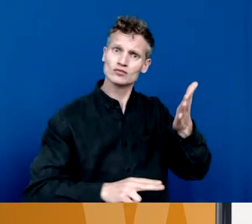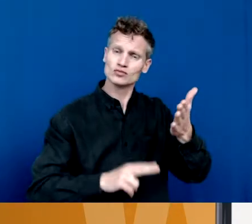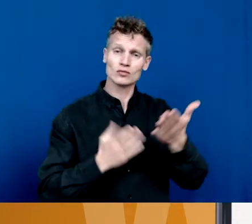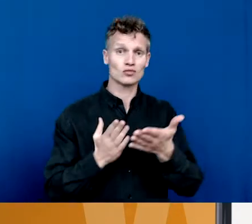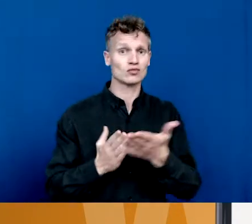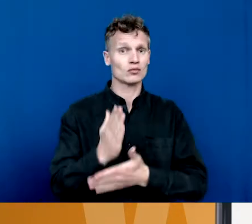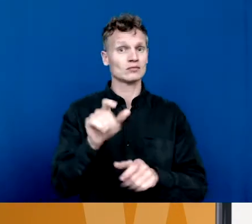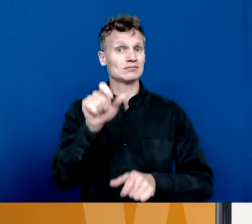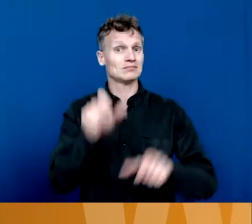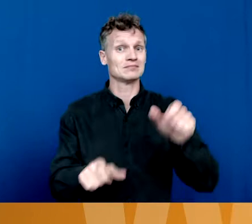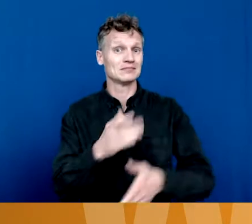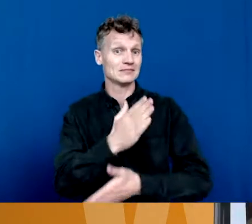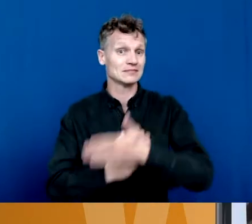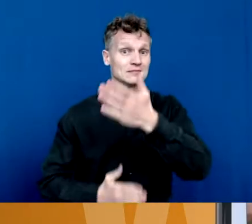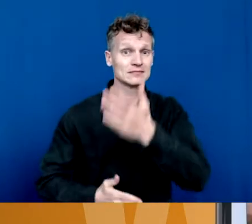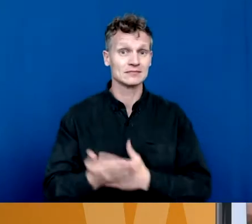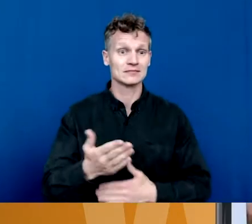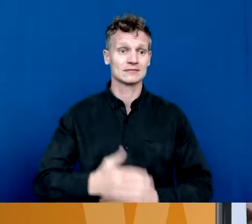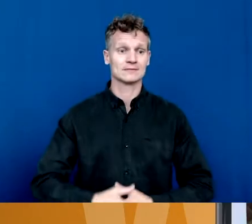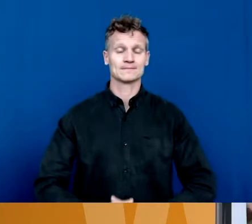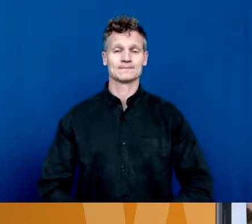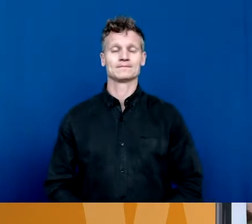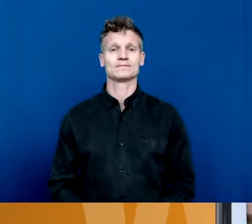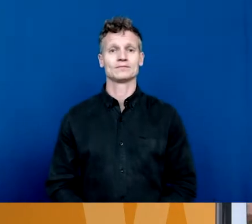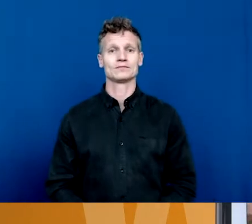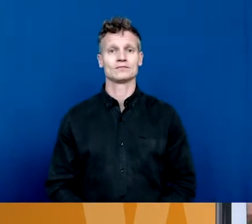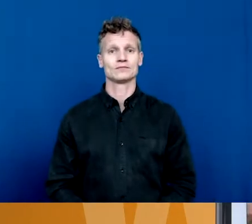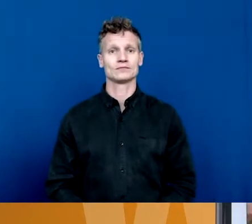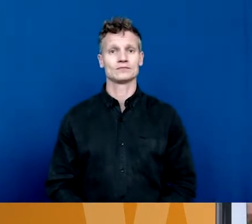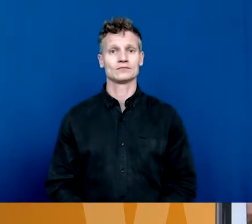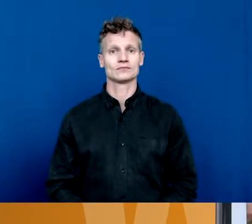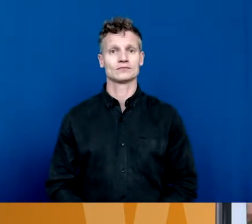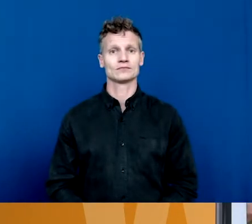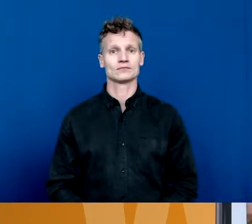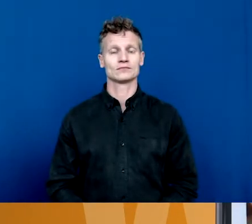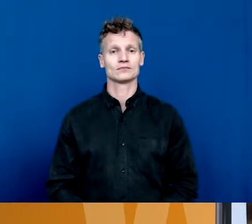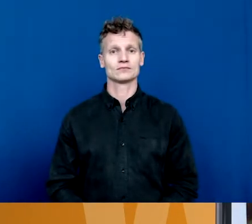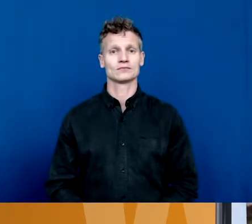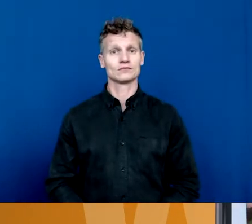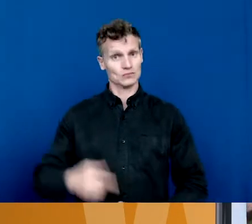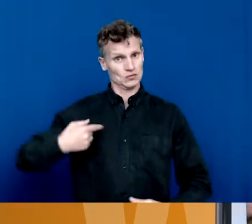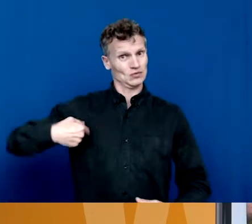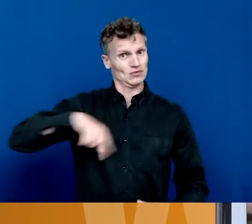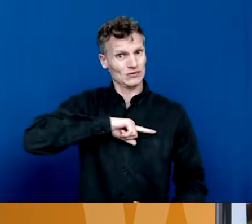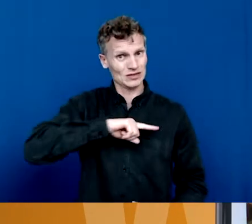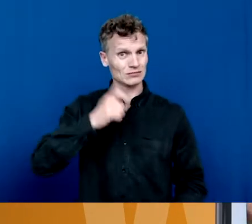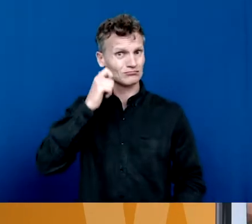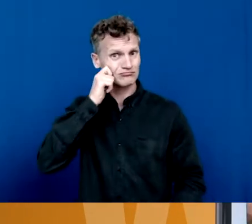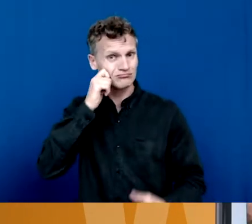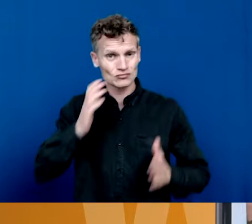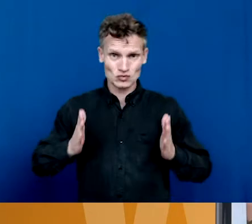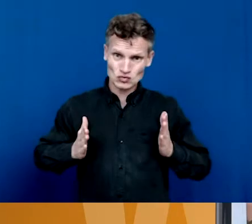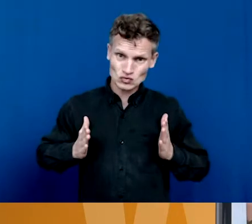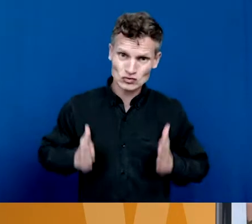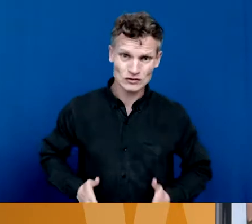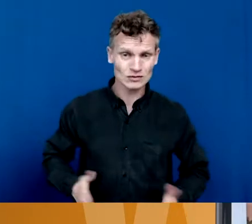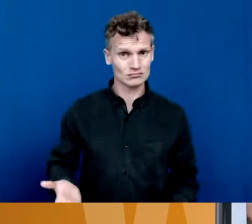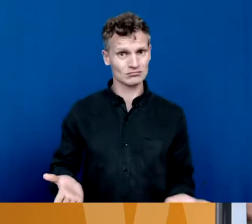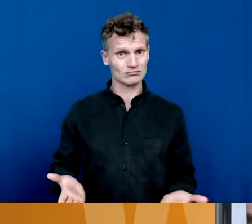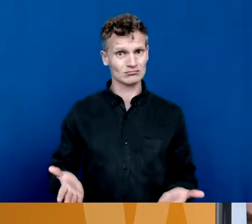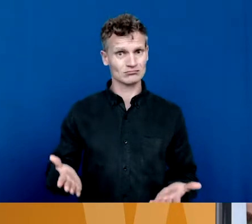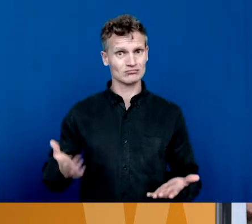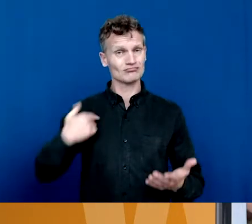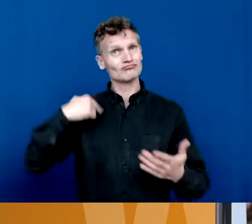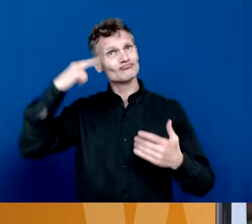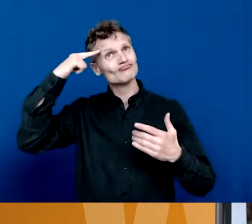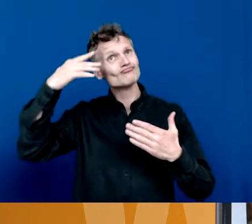des personnes handicapées. We are also human beings. Nous sommes aussi des êtres humains. Un jour, je veux